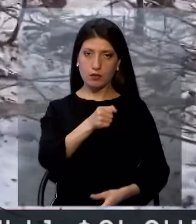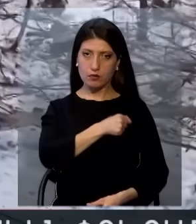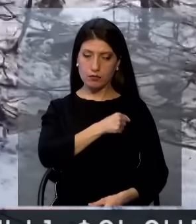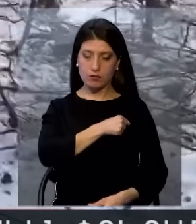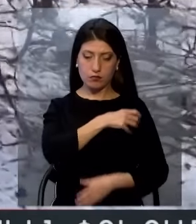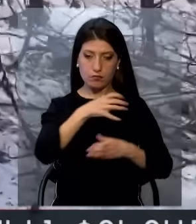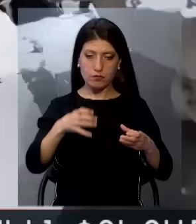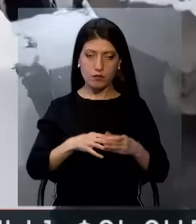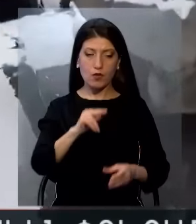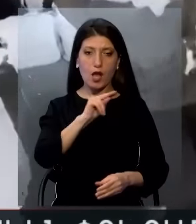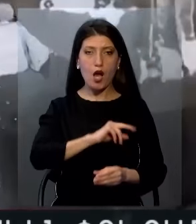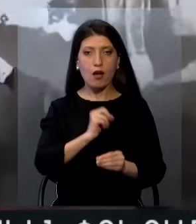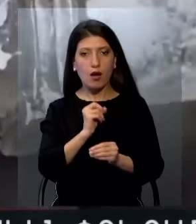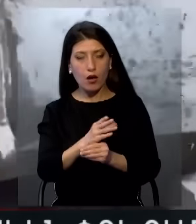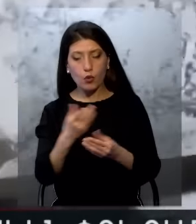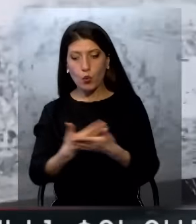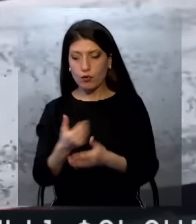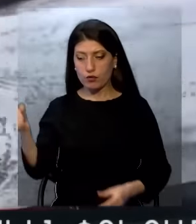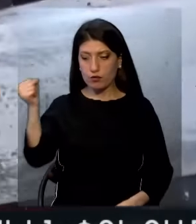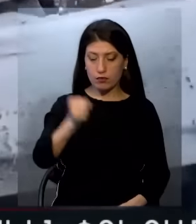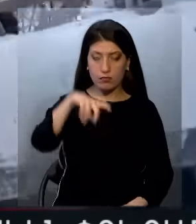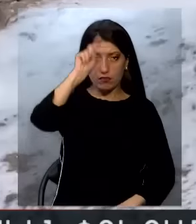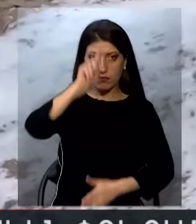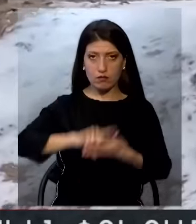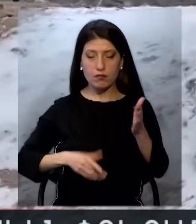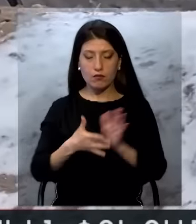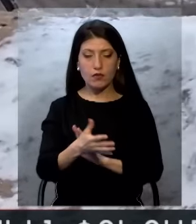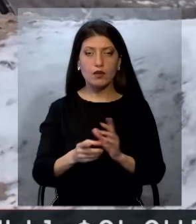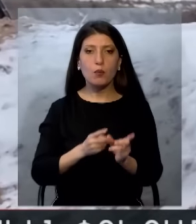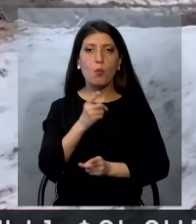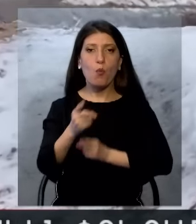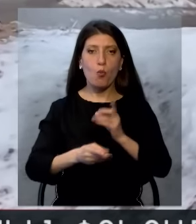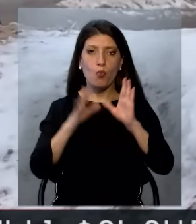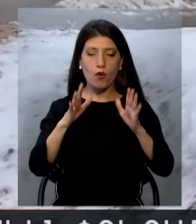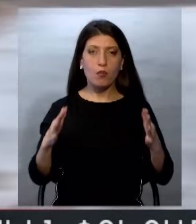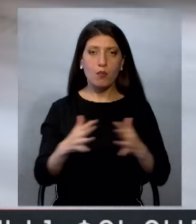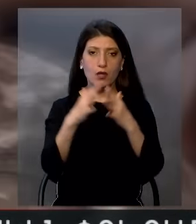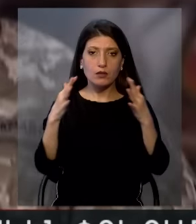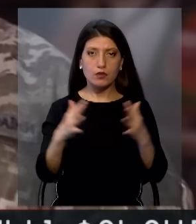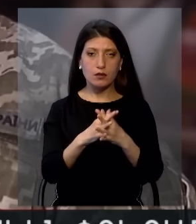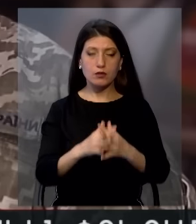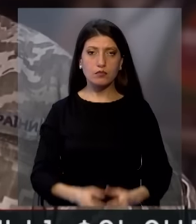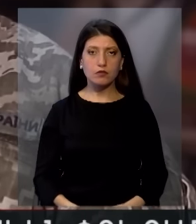կադրային փոփոխությունները, վստահ լինելով, որ դա իրավիճակ կփոխի պատերազմում։